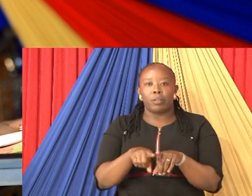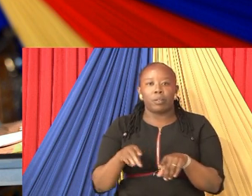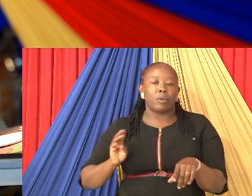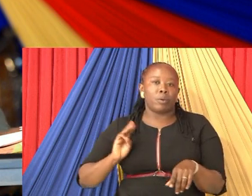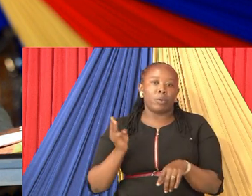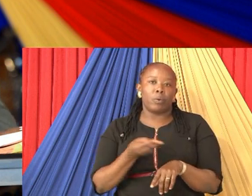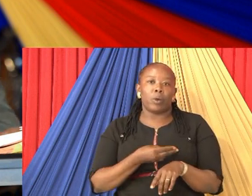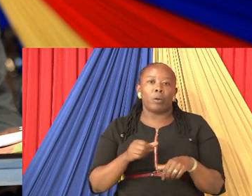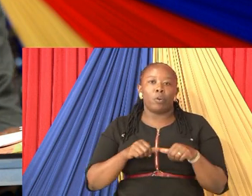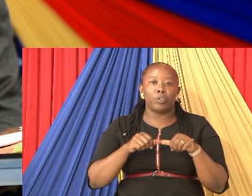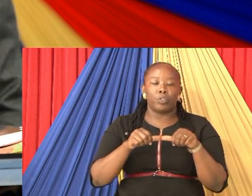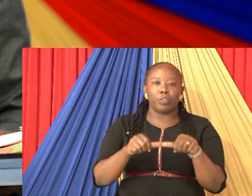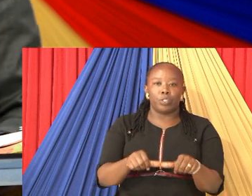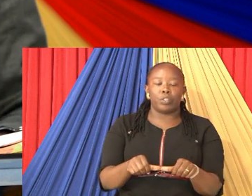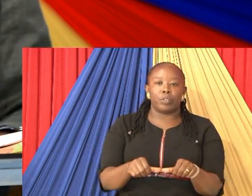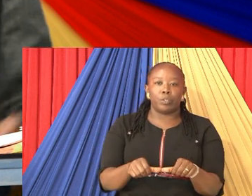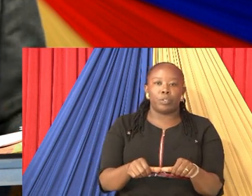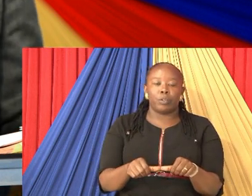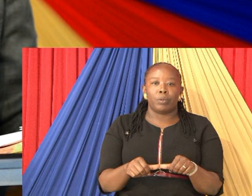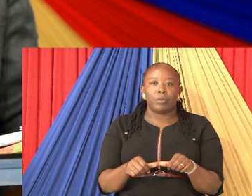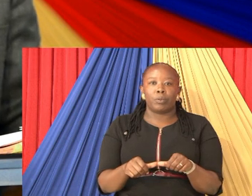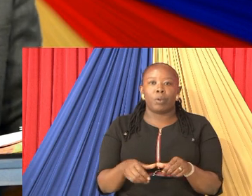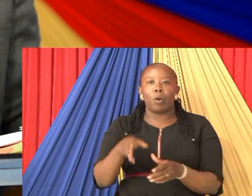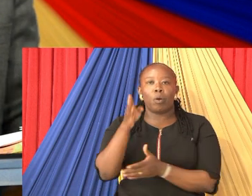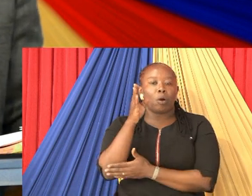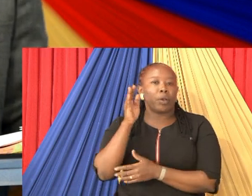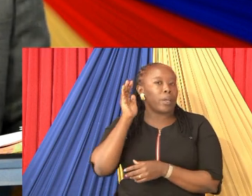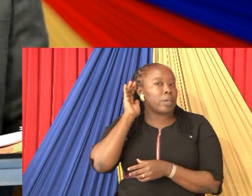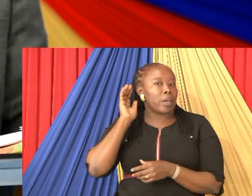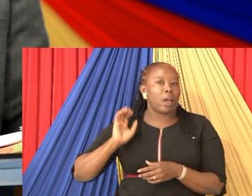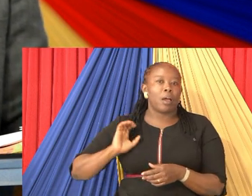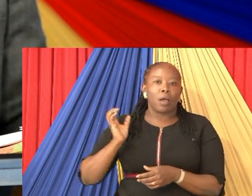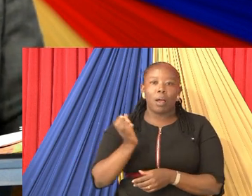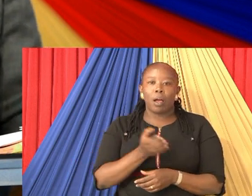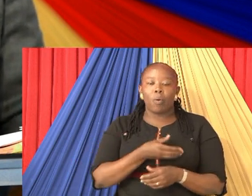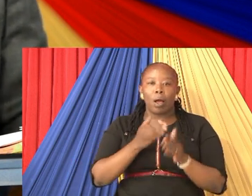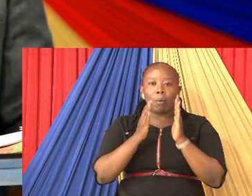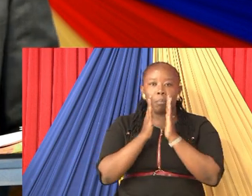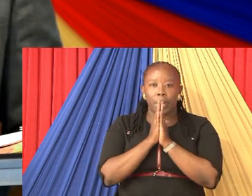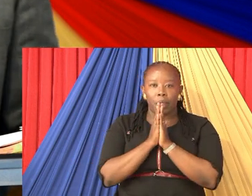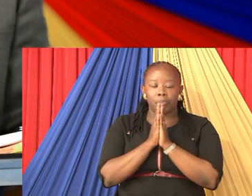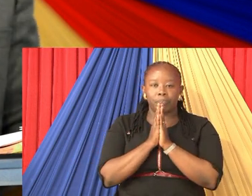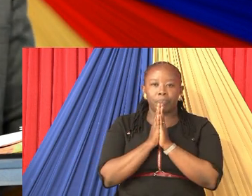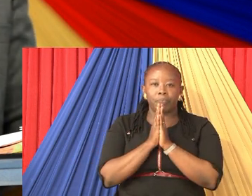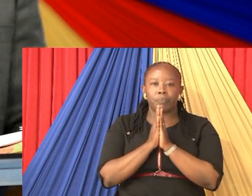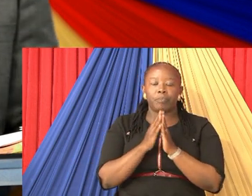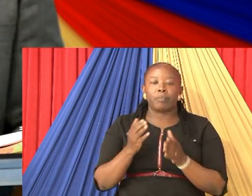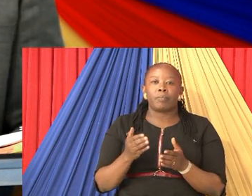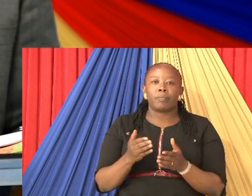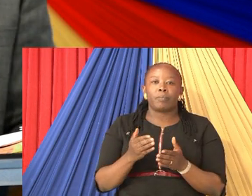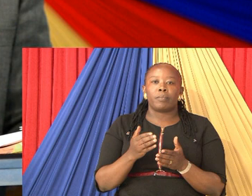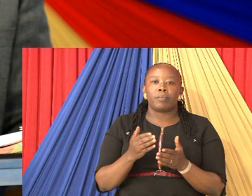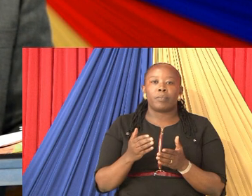na asikie kilio chetu. And even in 1 Chronicles, chapter 16, verse 29, inasema kwamba,